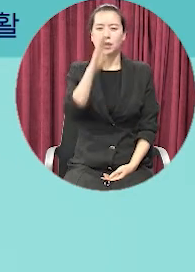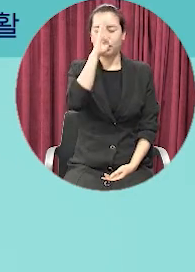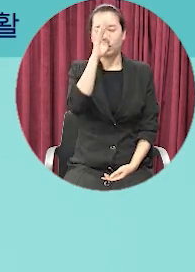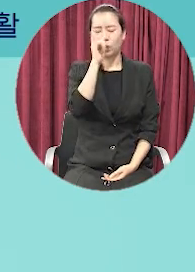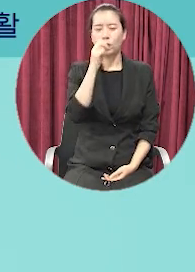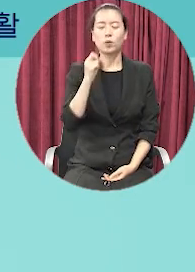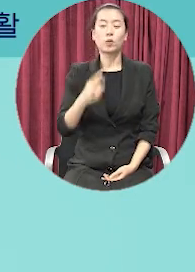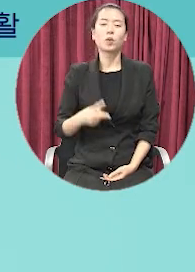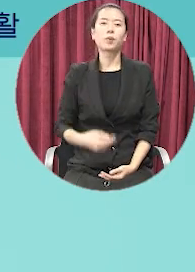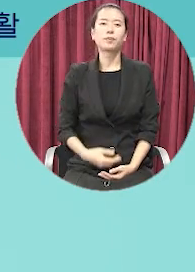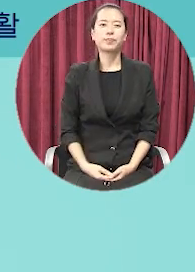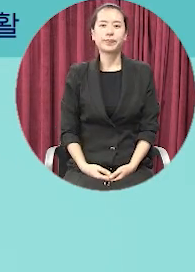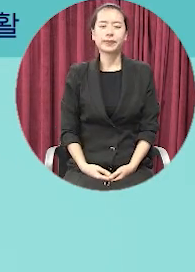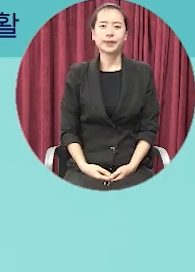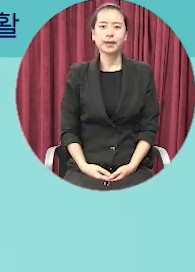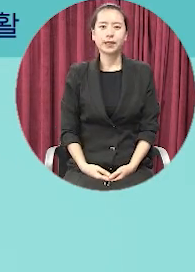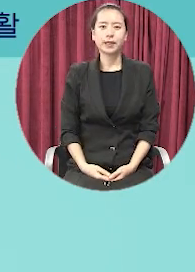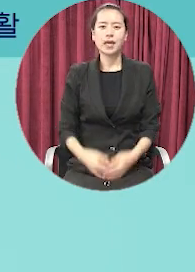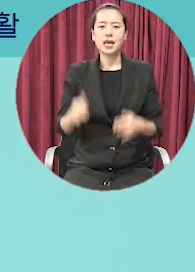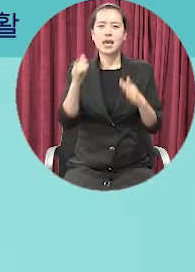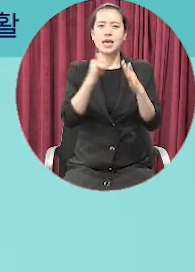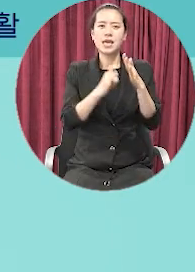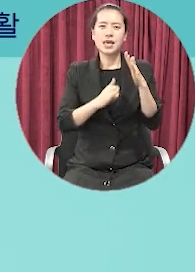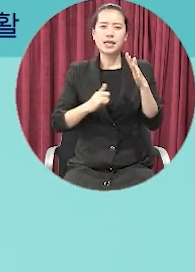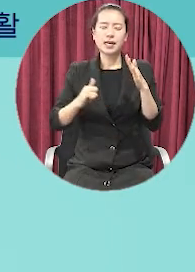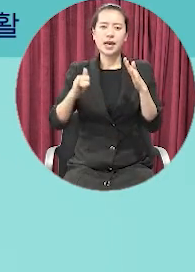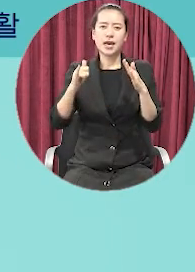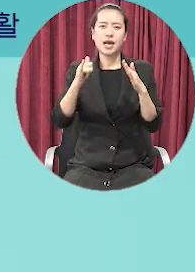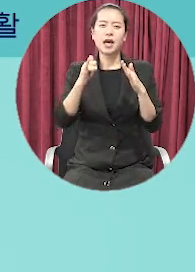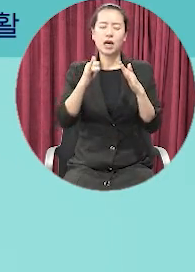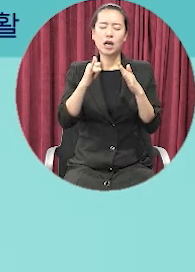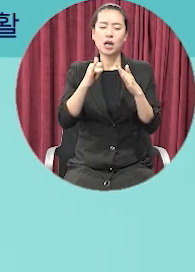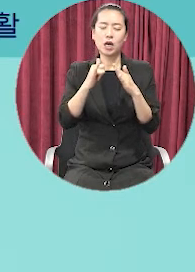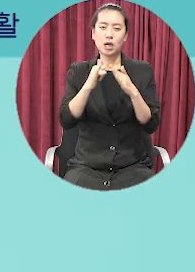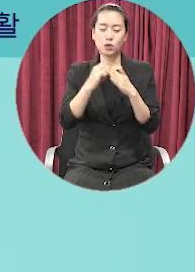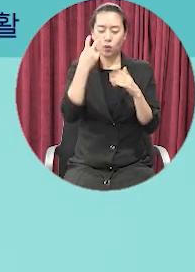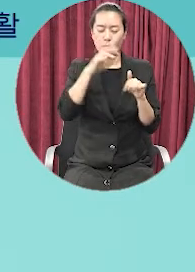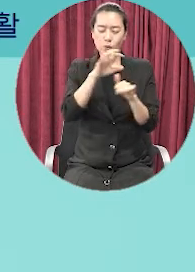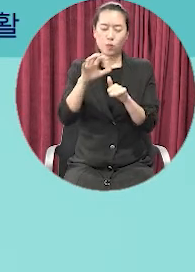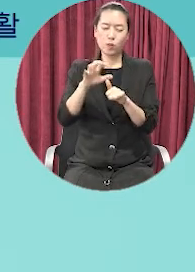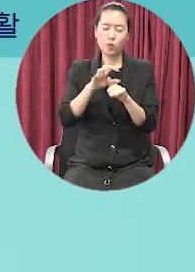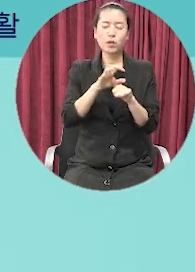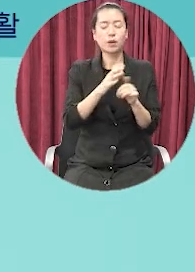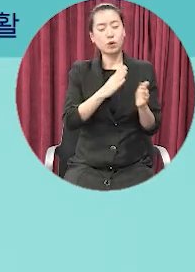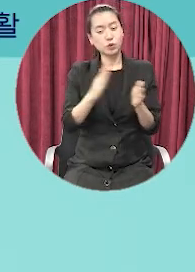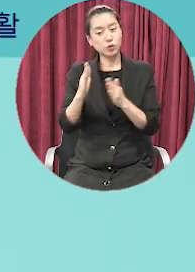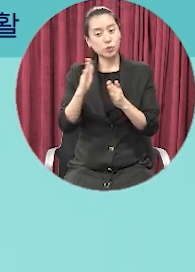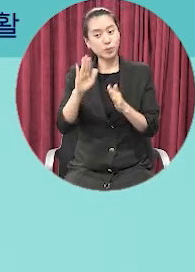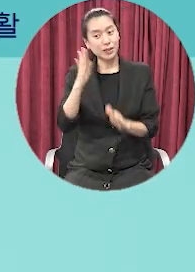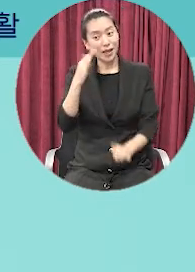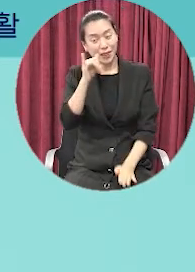하나는 이 케어기버가 가족 케어기버가 얼마나 준비가 되어 있느냐를